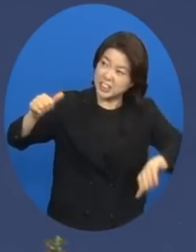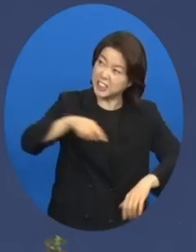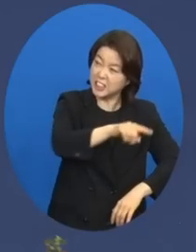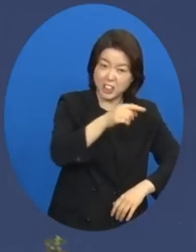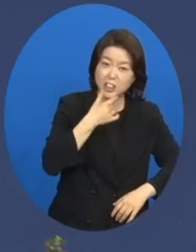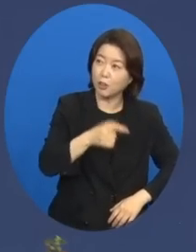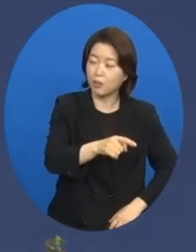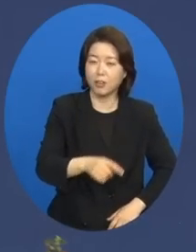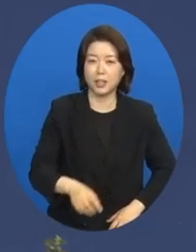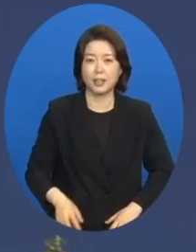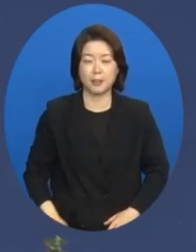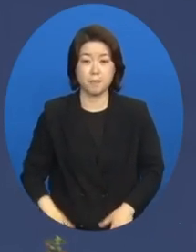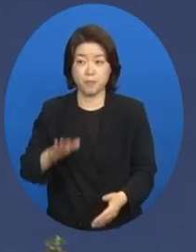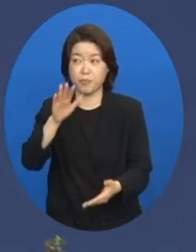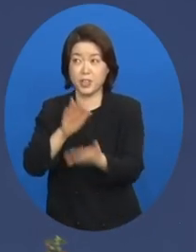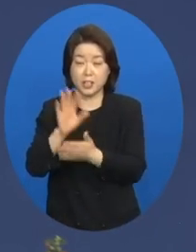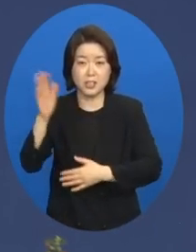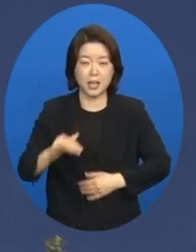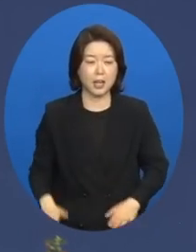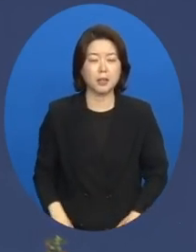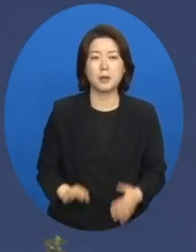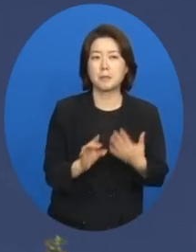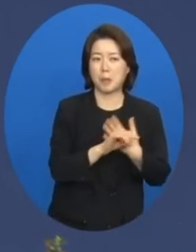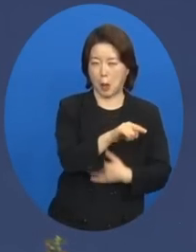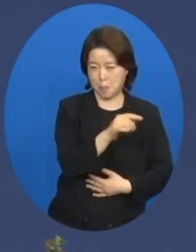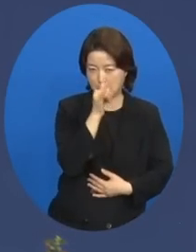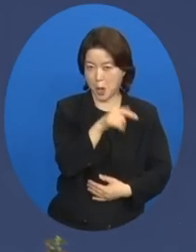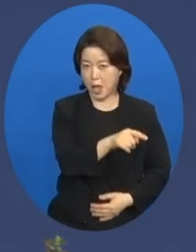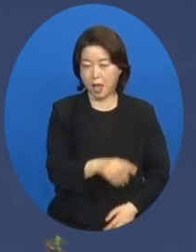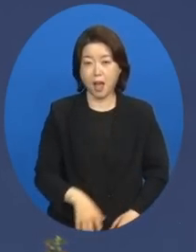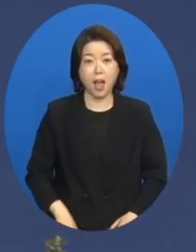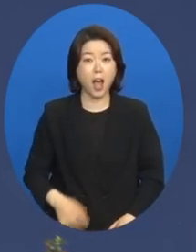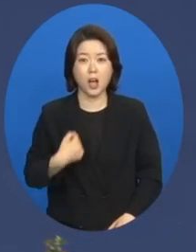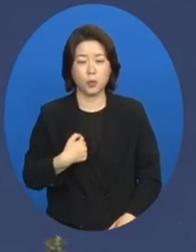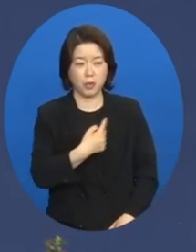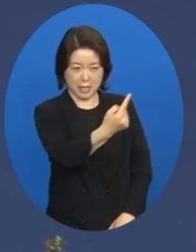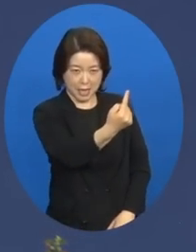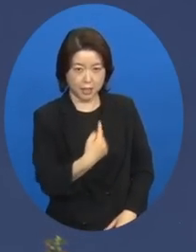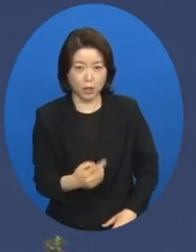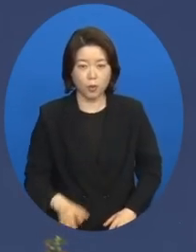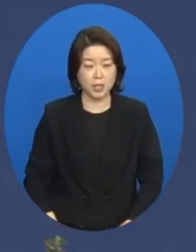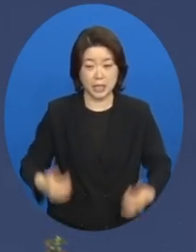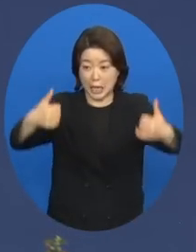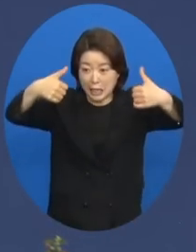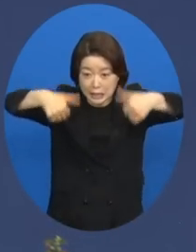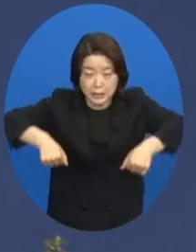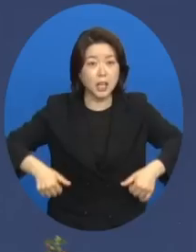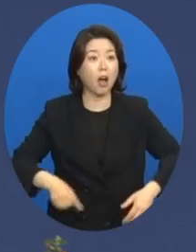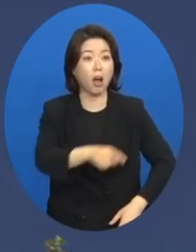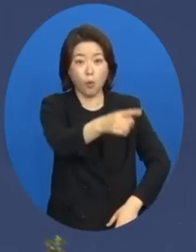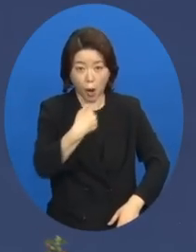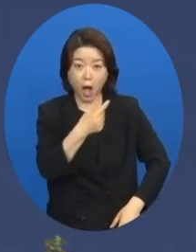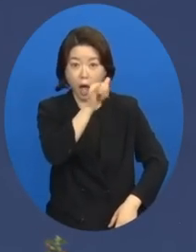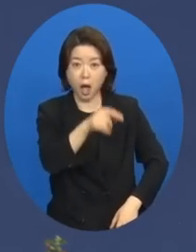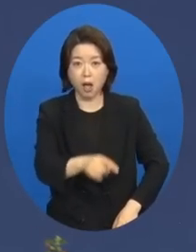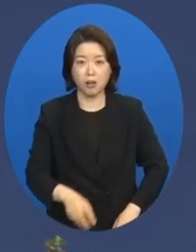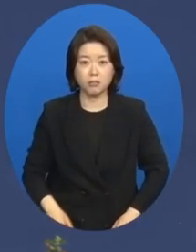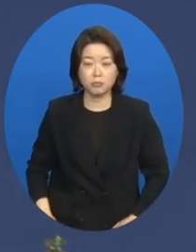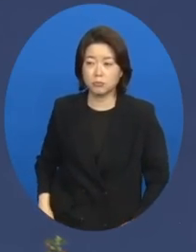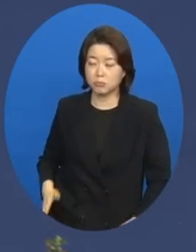그러니까 안 뜨거운 걸 저한테 변명이라고 하는데 굳이 나한테 와서 인사를 해요. 강사한테.